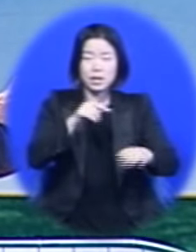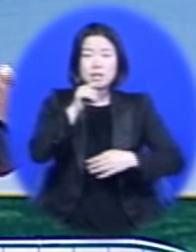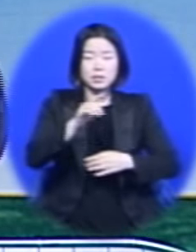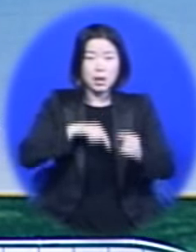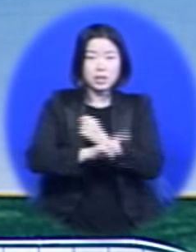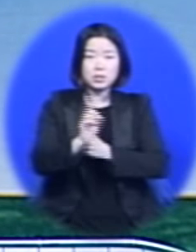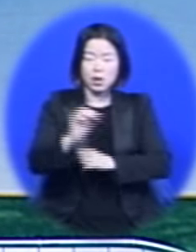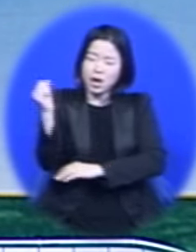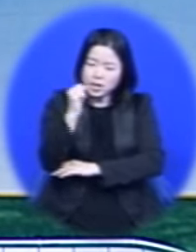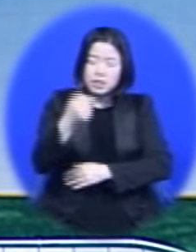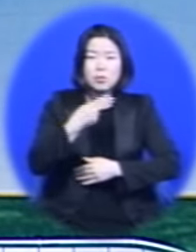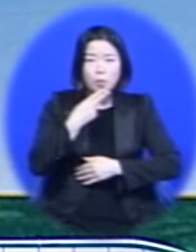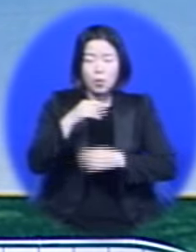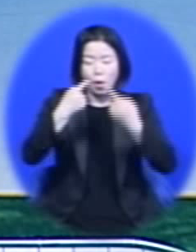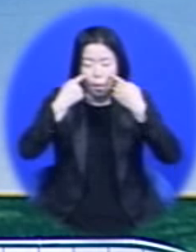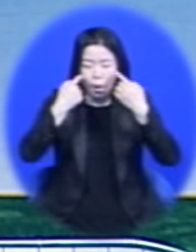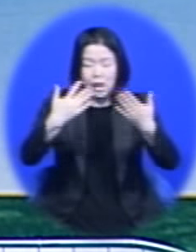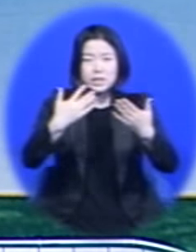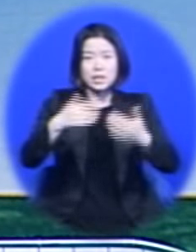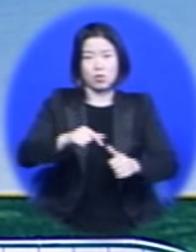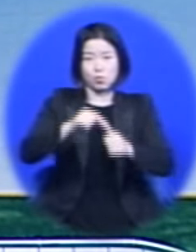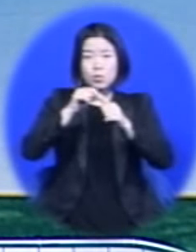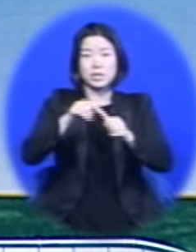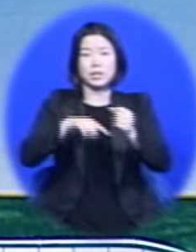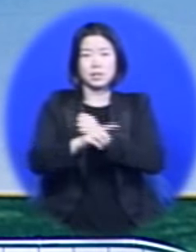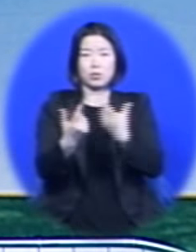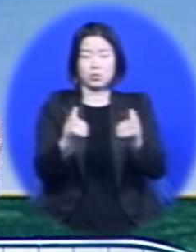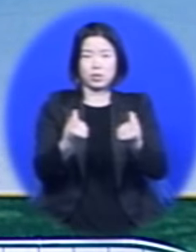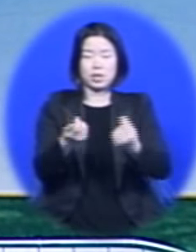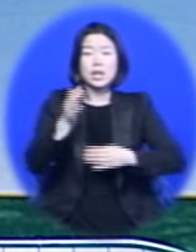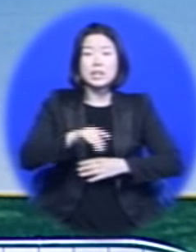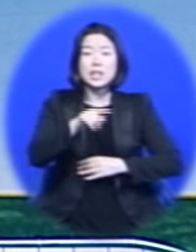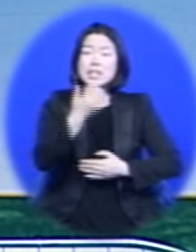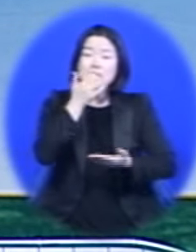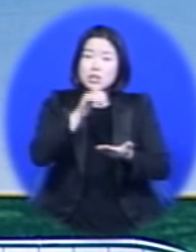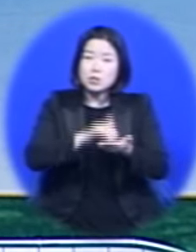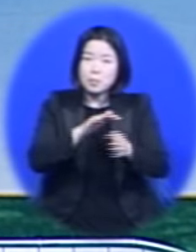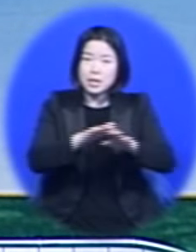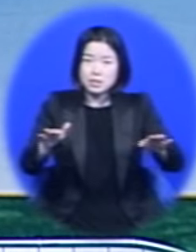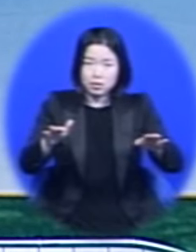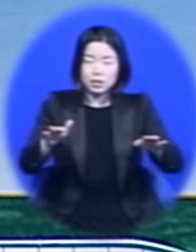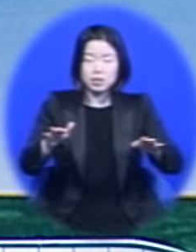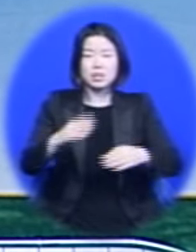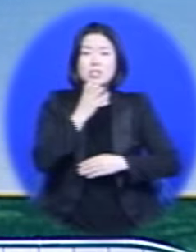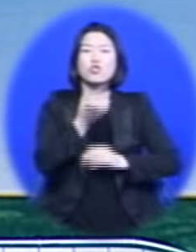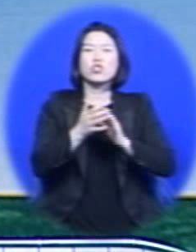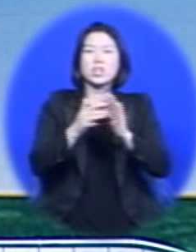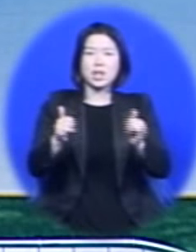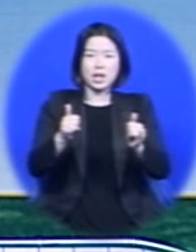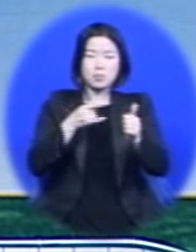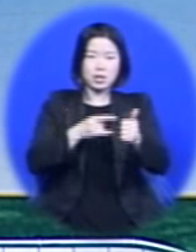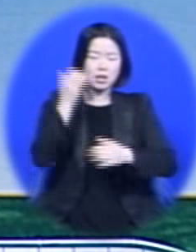없는 확실한 구원이라는 뜻이죠. 그런데 이 구원의 반석이 유대인들에게는 걸리는